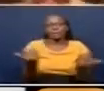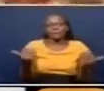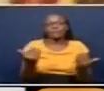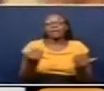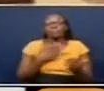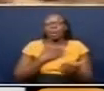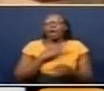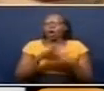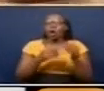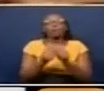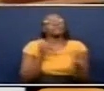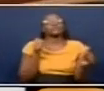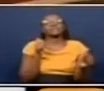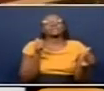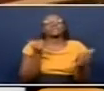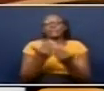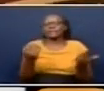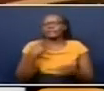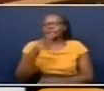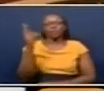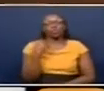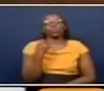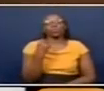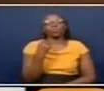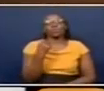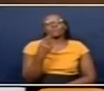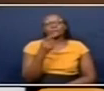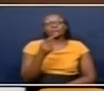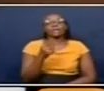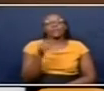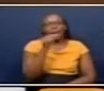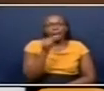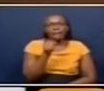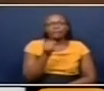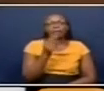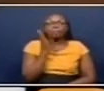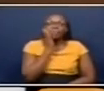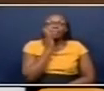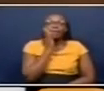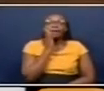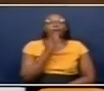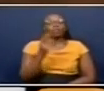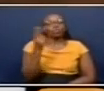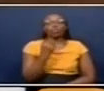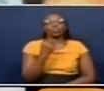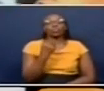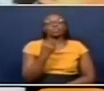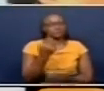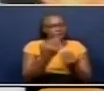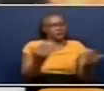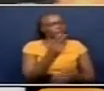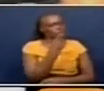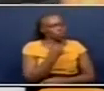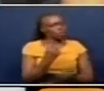walikataa, walikuwa wananiambia susu, maana wananiita susu kwa sababu ya watoto. Sasa wananiambia